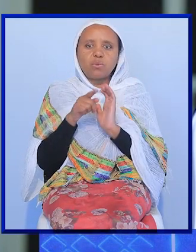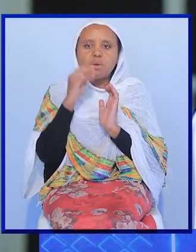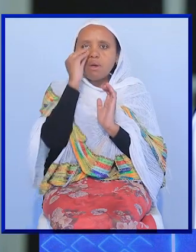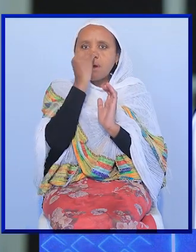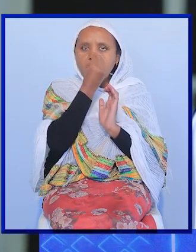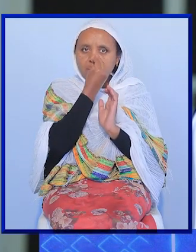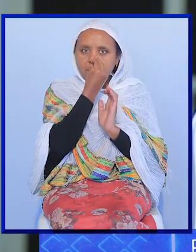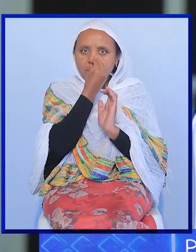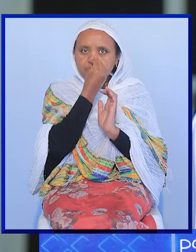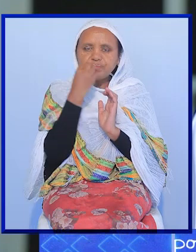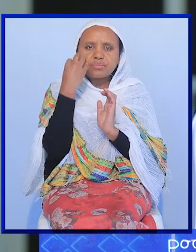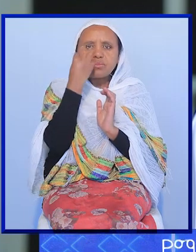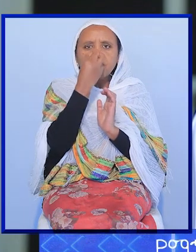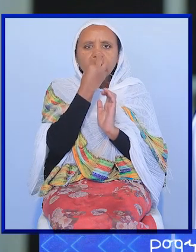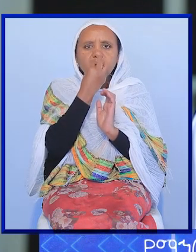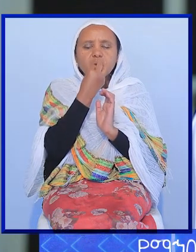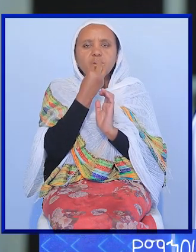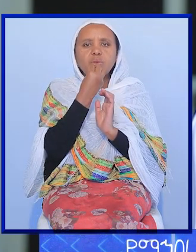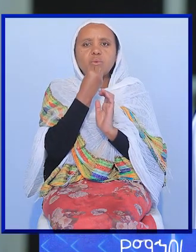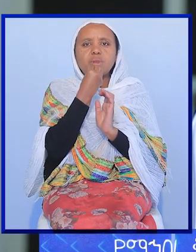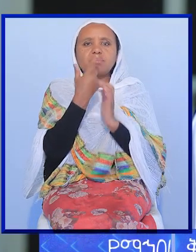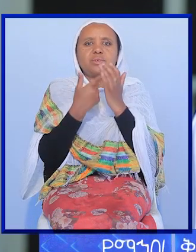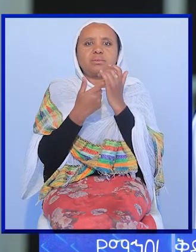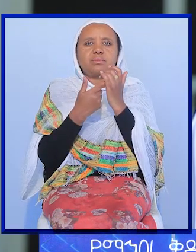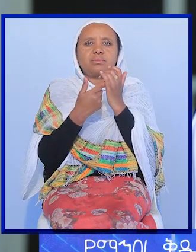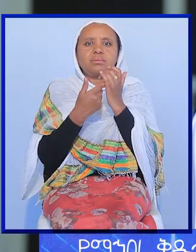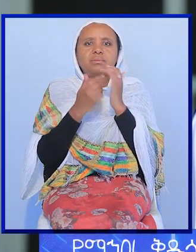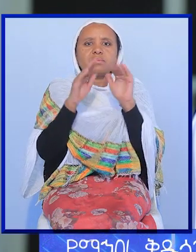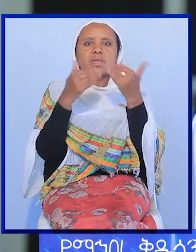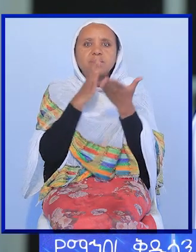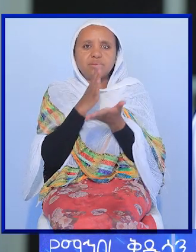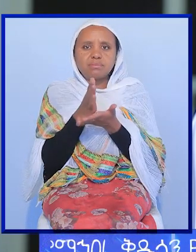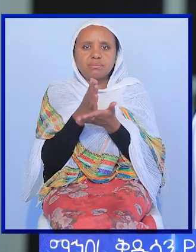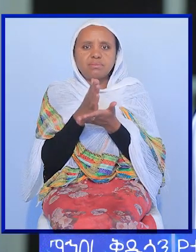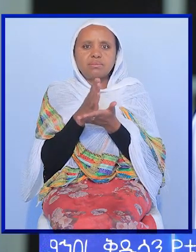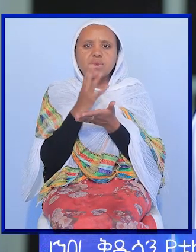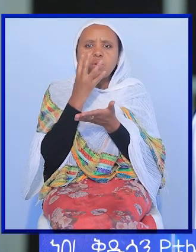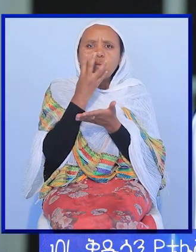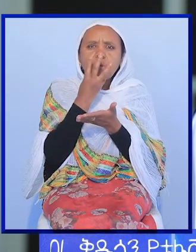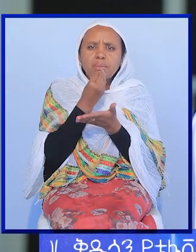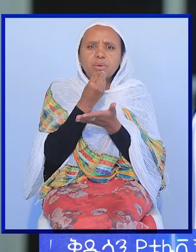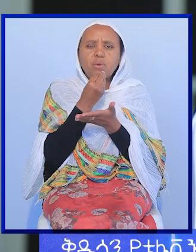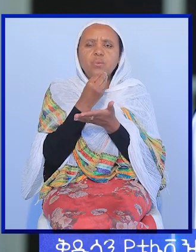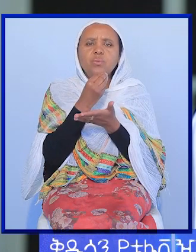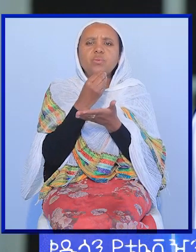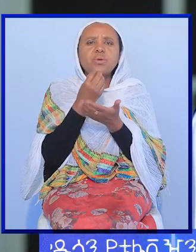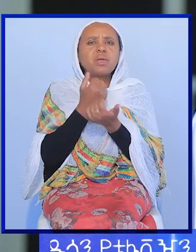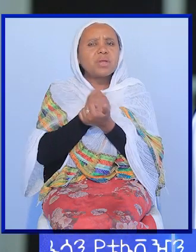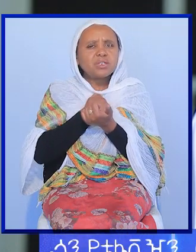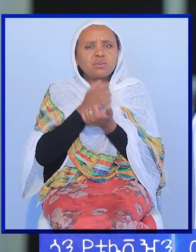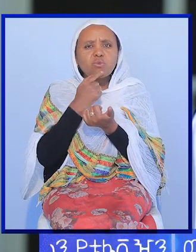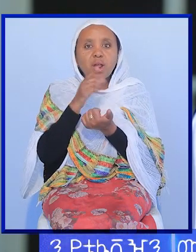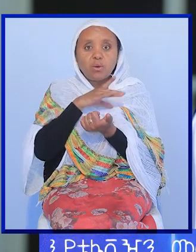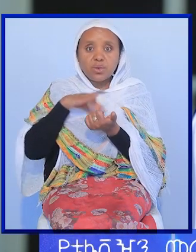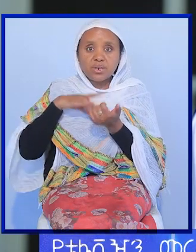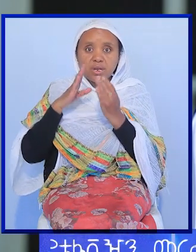አበባ ውበቱን መርጦ አይሰጥም። መርጦ ይሰጣል እንዴ? ውብ ነው፣ የሚያሳሳ ነው እንዳልነው፣